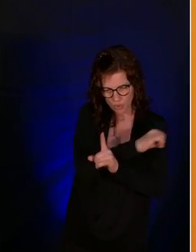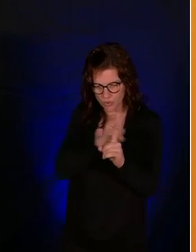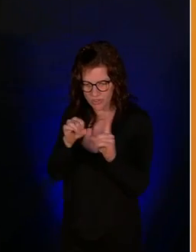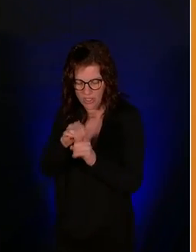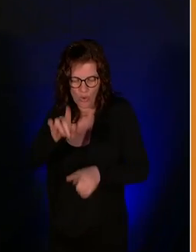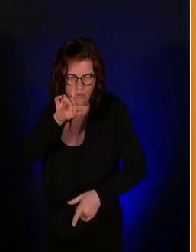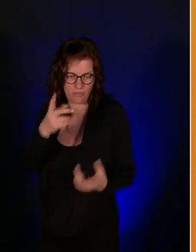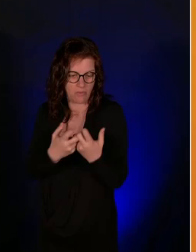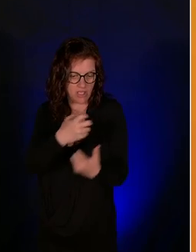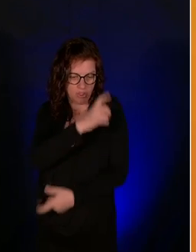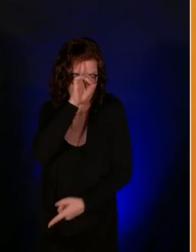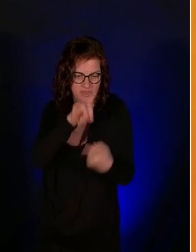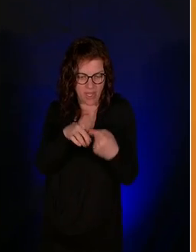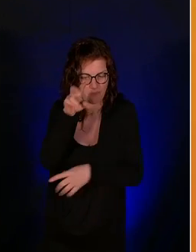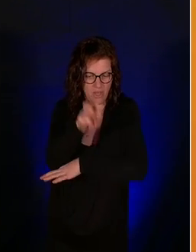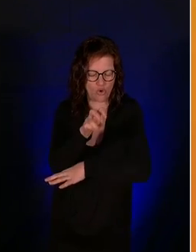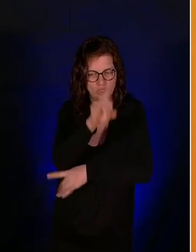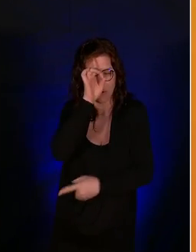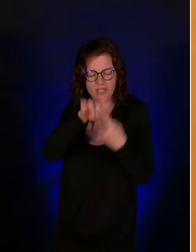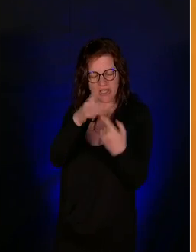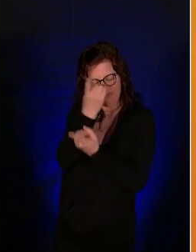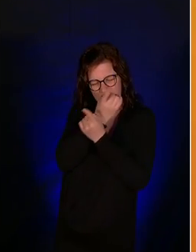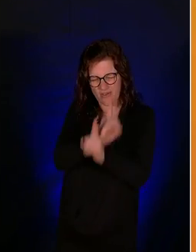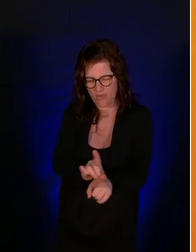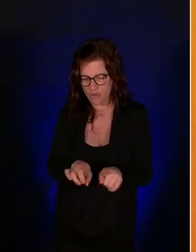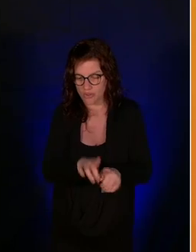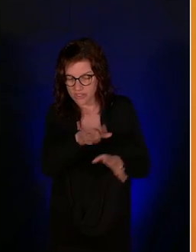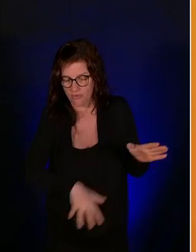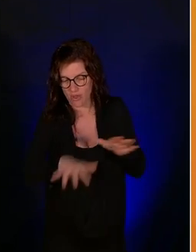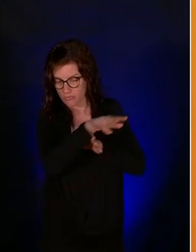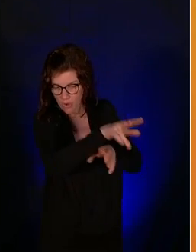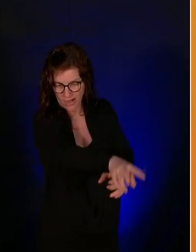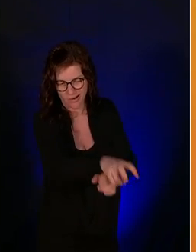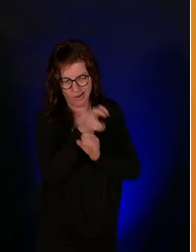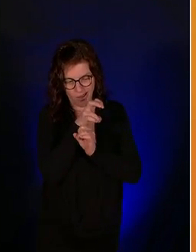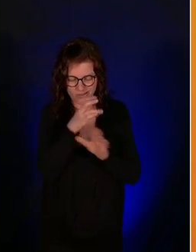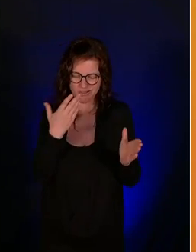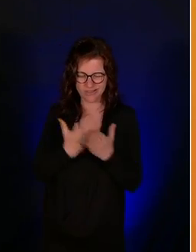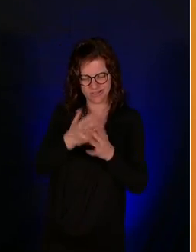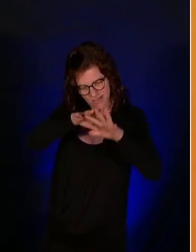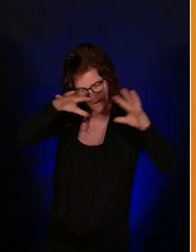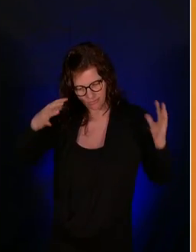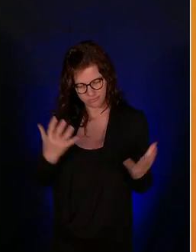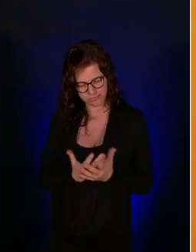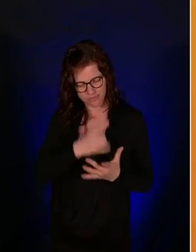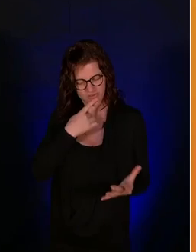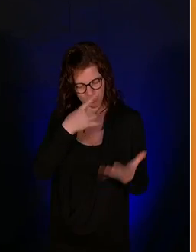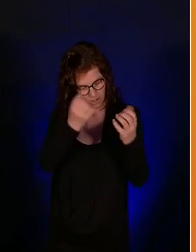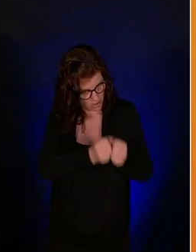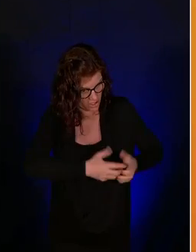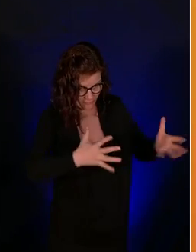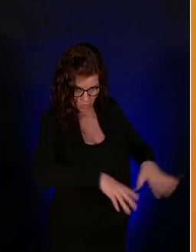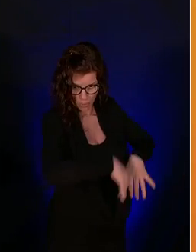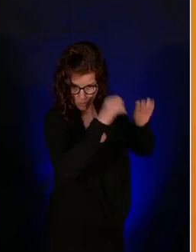les questions écologiques, pour que la défense et la préservation de notre environnement ne se heurte pas au développement de l'emploi,